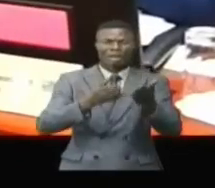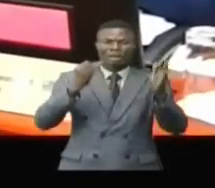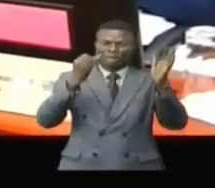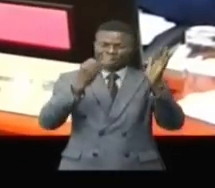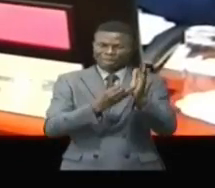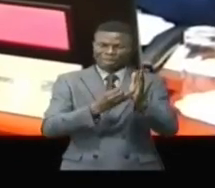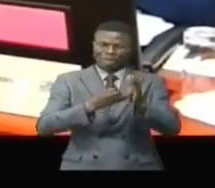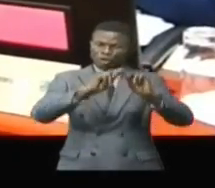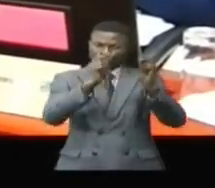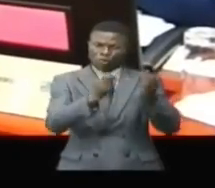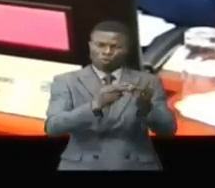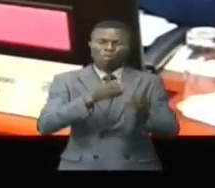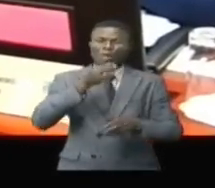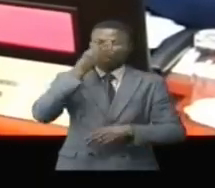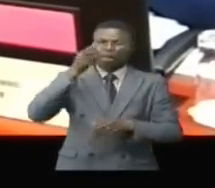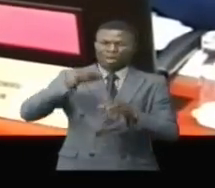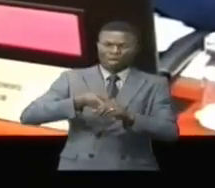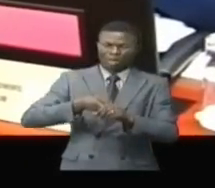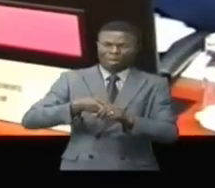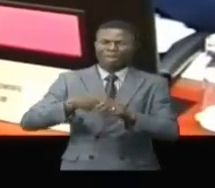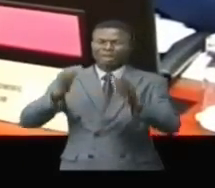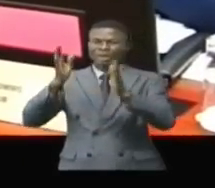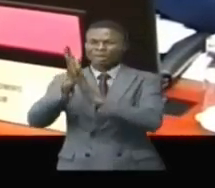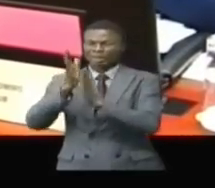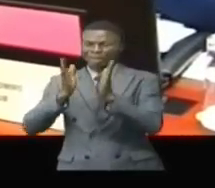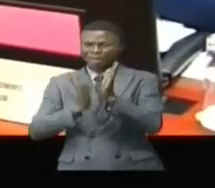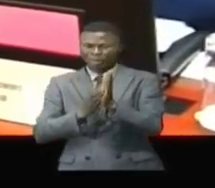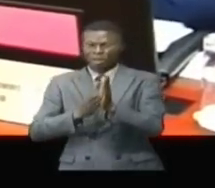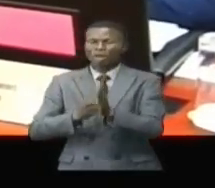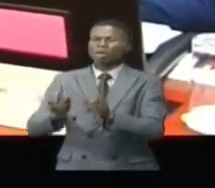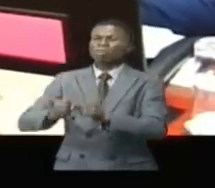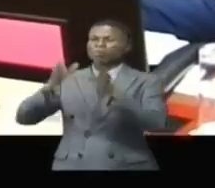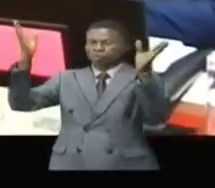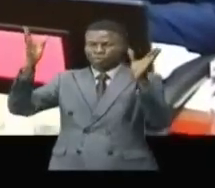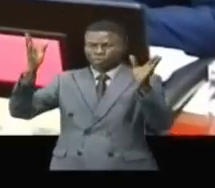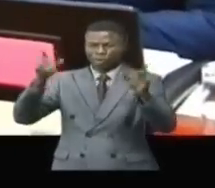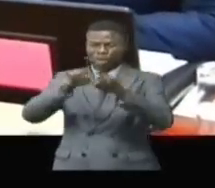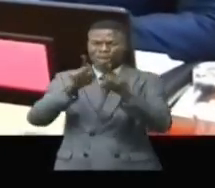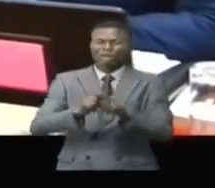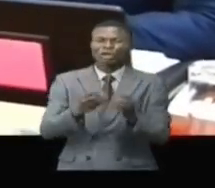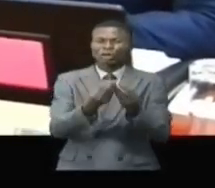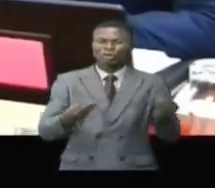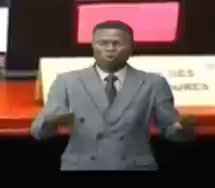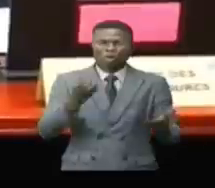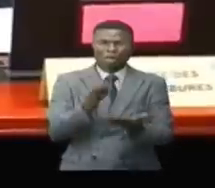pétroliers et de 3 blocs gaziers pour l'attribution de droits d'hydrocarbures et les retombées